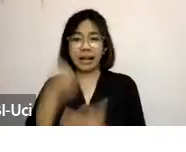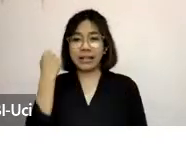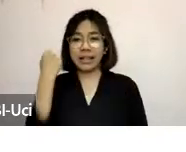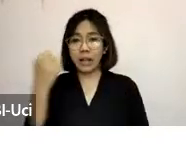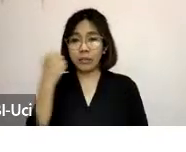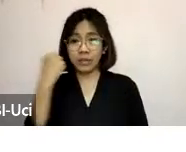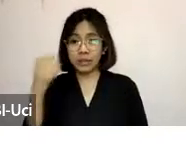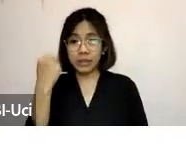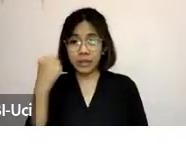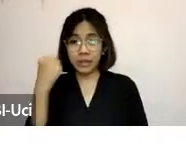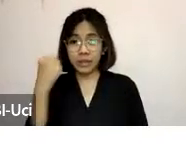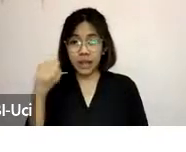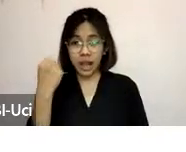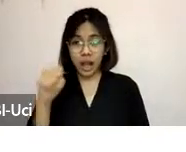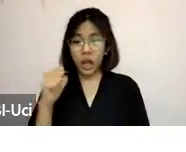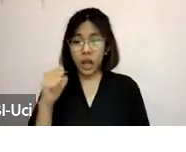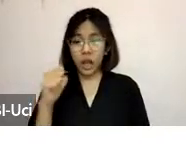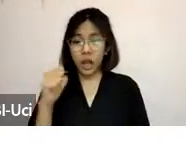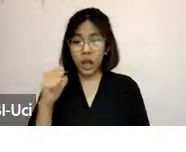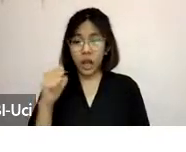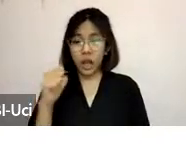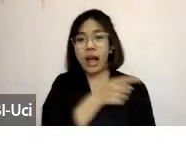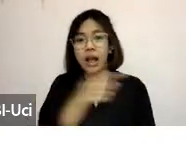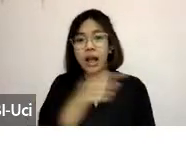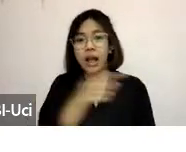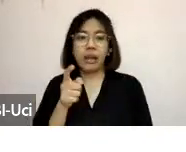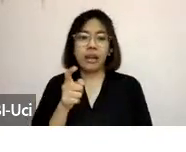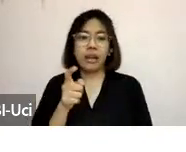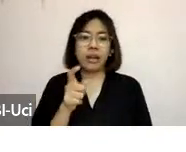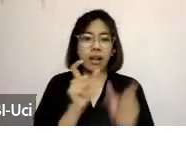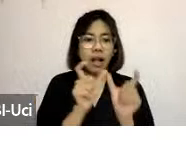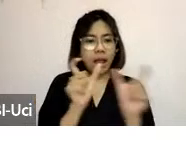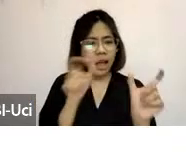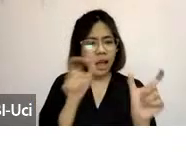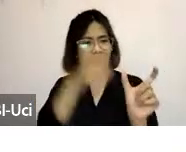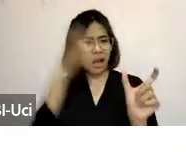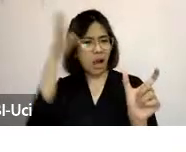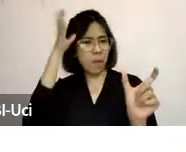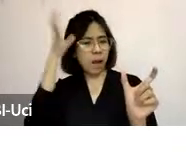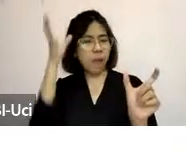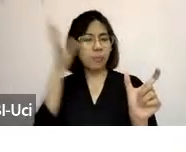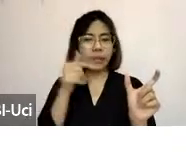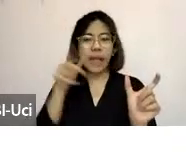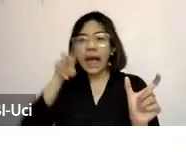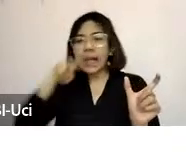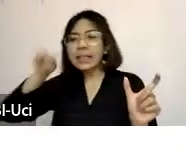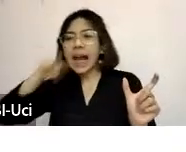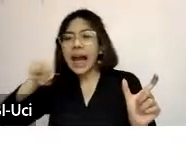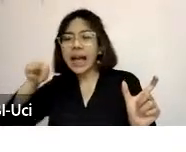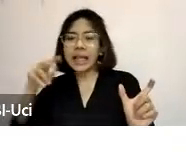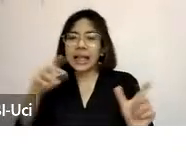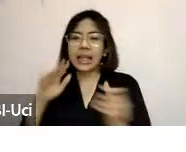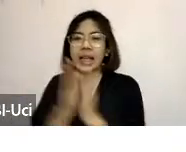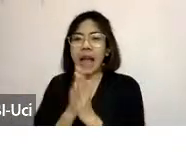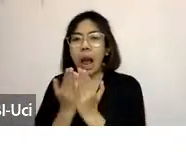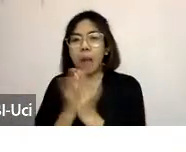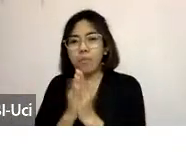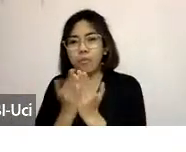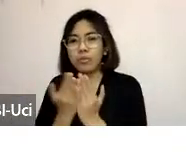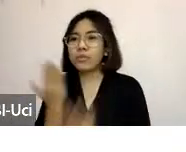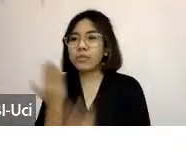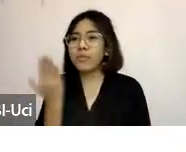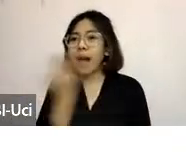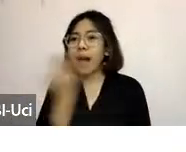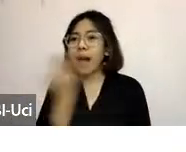kita bisa mencarinya artinya dikamus diantara bahasa Inggris yang paling dekat dengan kita kemudian kita lihat